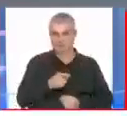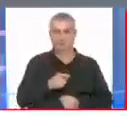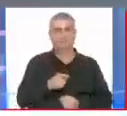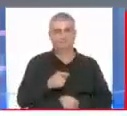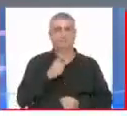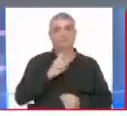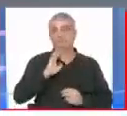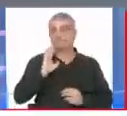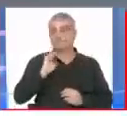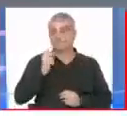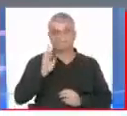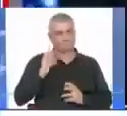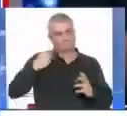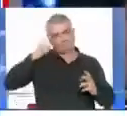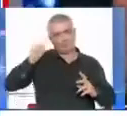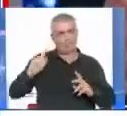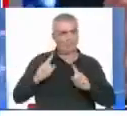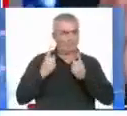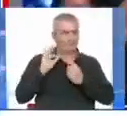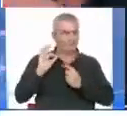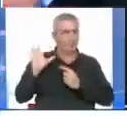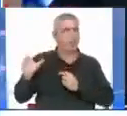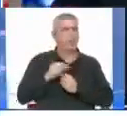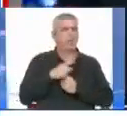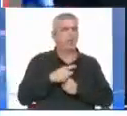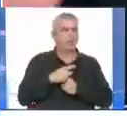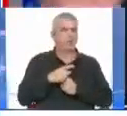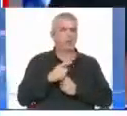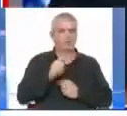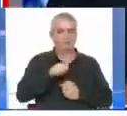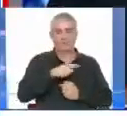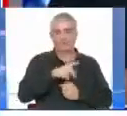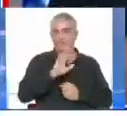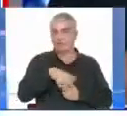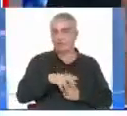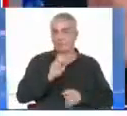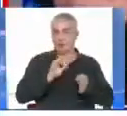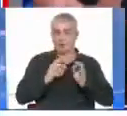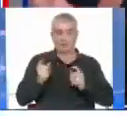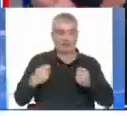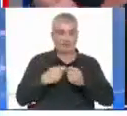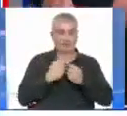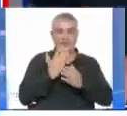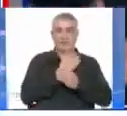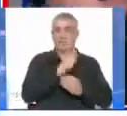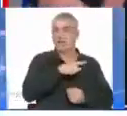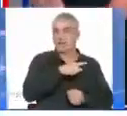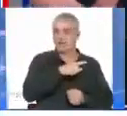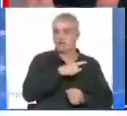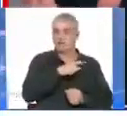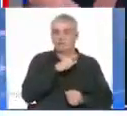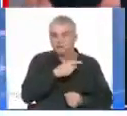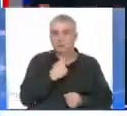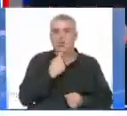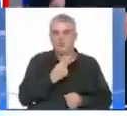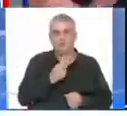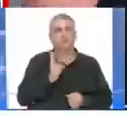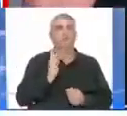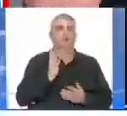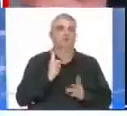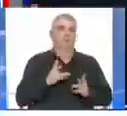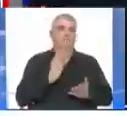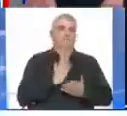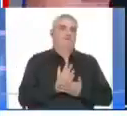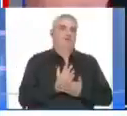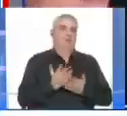וזה אם גם, אני לא ידעתי על המקרה שלקחו השופטים גם את עורכי הדין בעניין תיק אלף. כן. זה אומר שיש פה כבר בעיה.